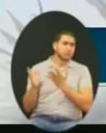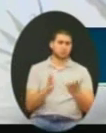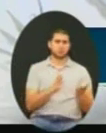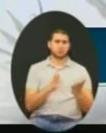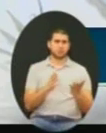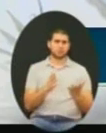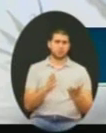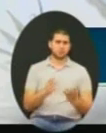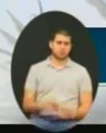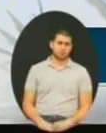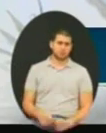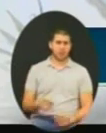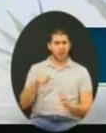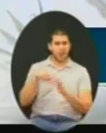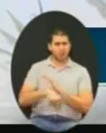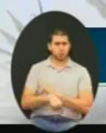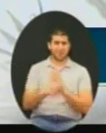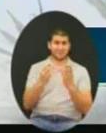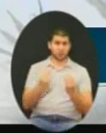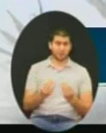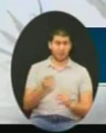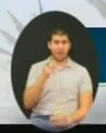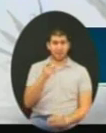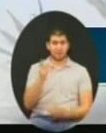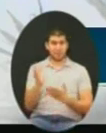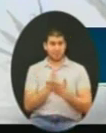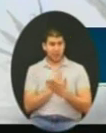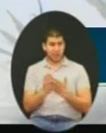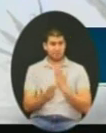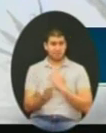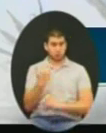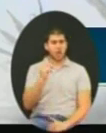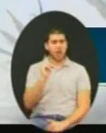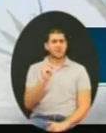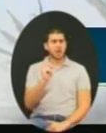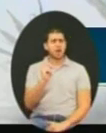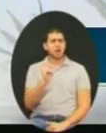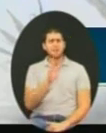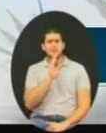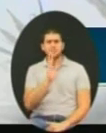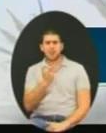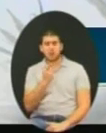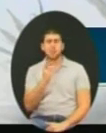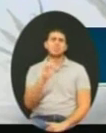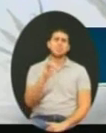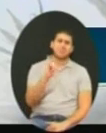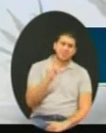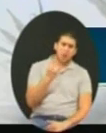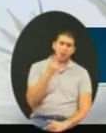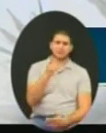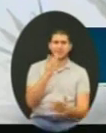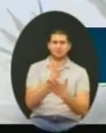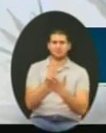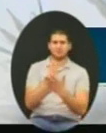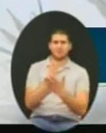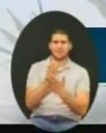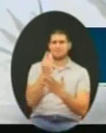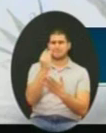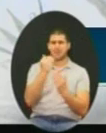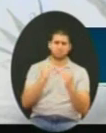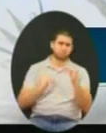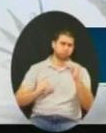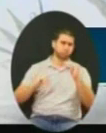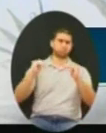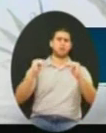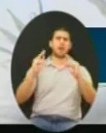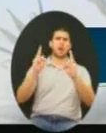אומרים, קצת יותר עמוקה וטובה. אתם נערכים לזה. אבל העניין הוא שנכון שזה עצר את המחירים, זה